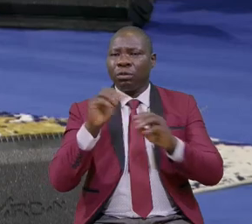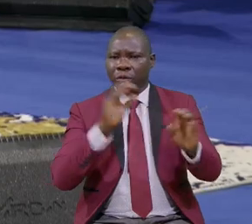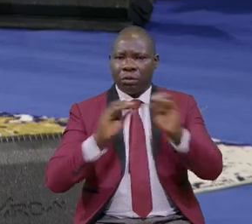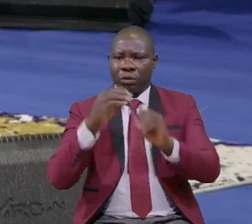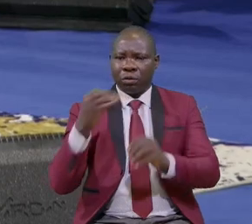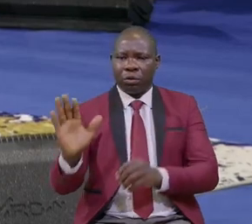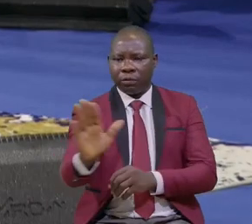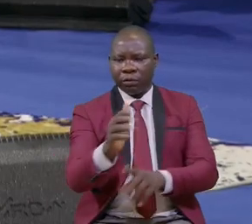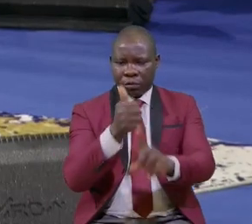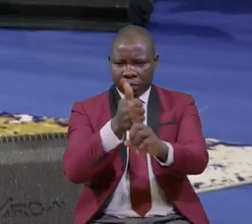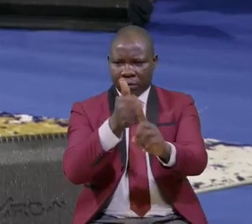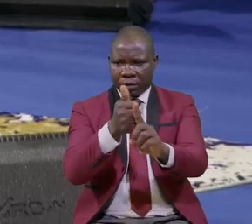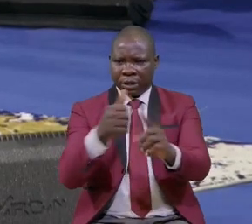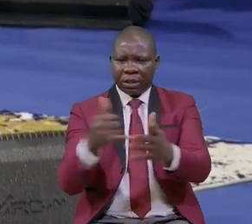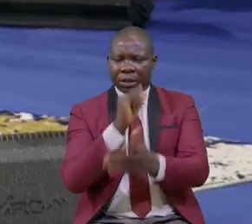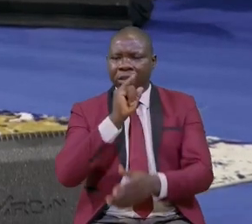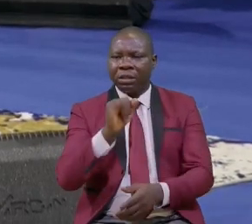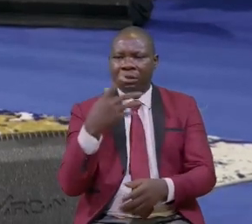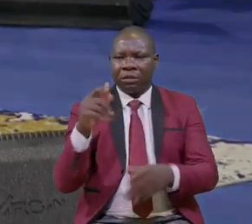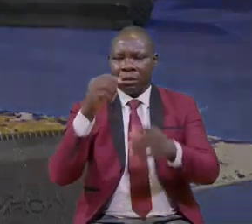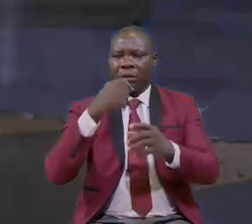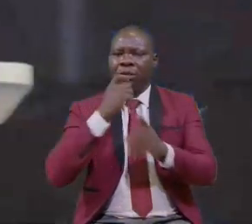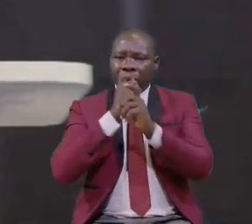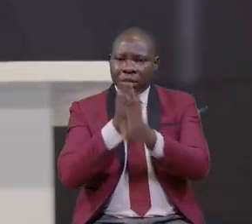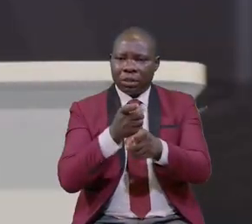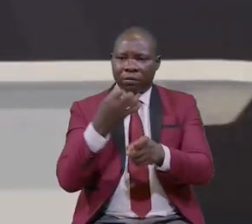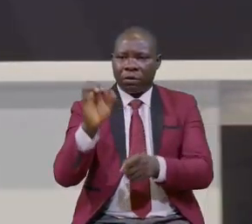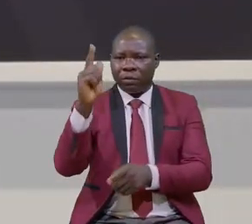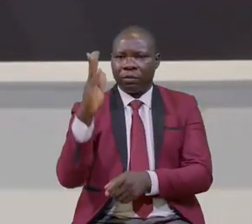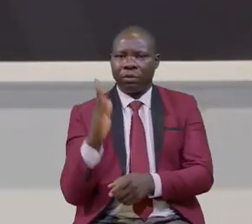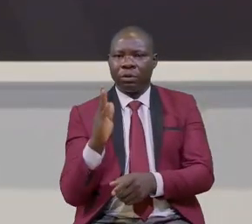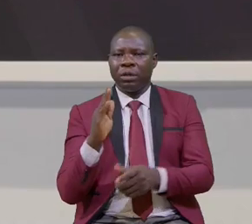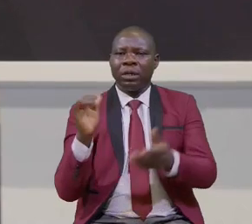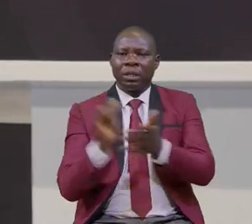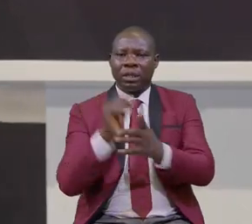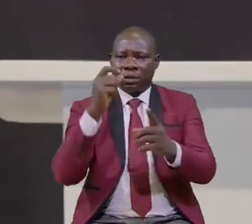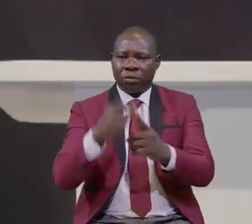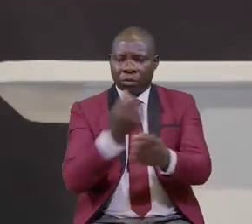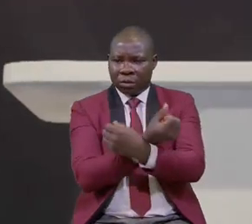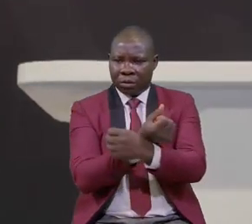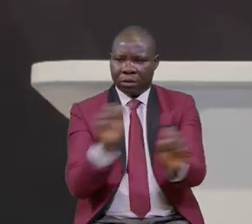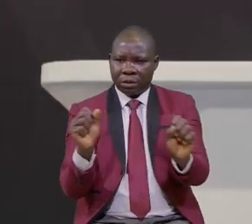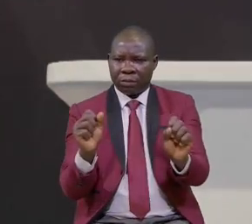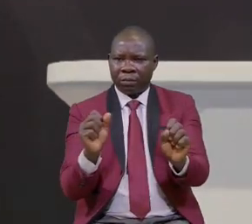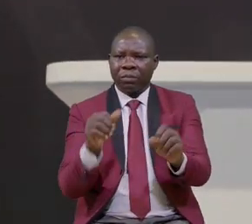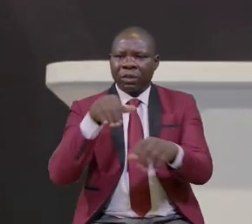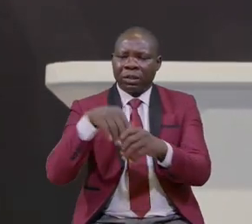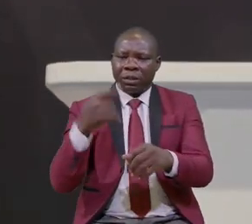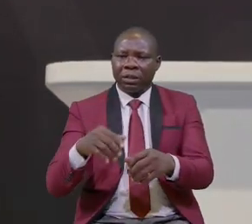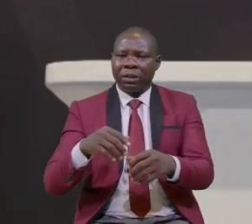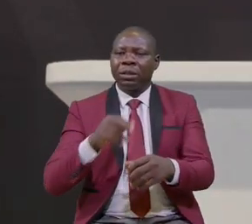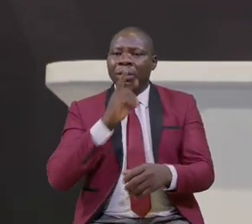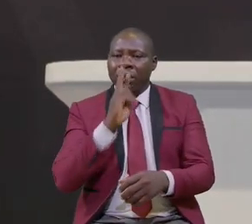vous. C'est le don de Dieu. Ce mot, sauvé, dans la